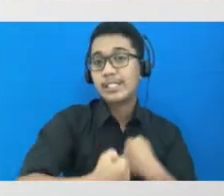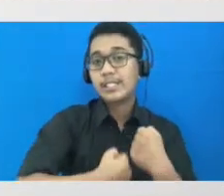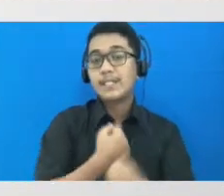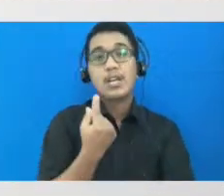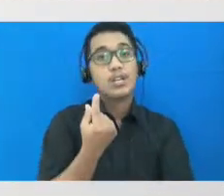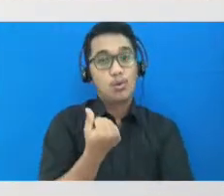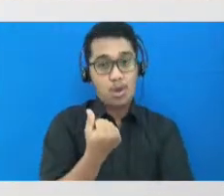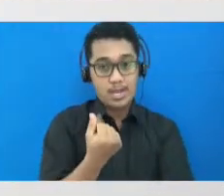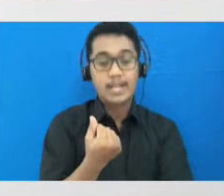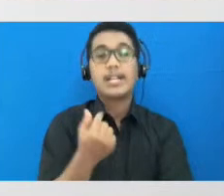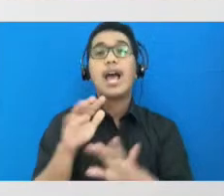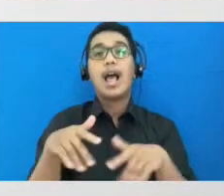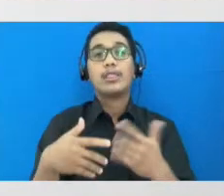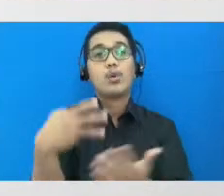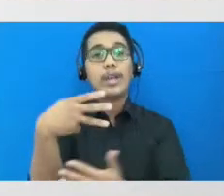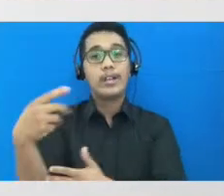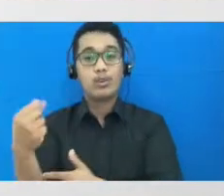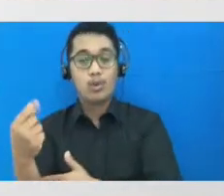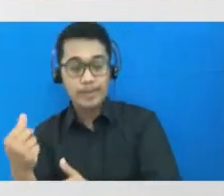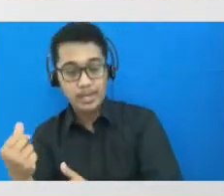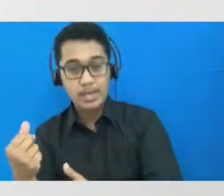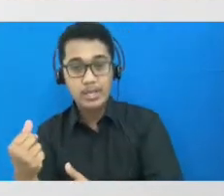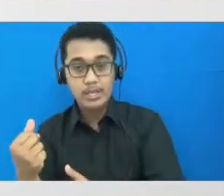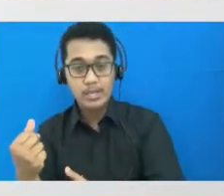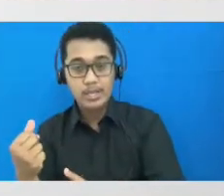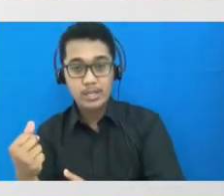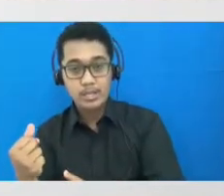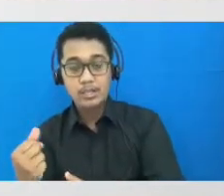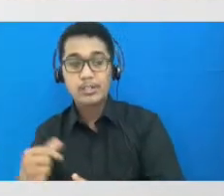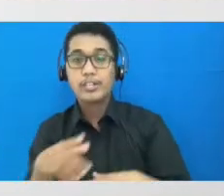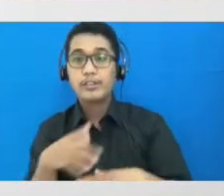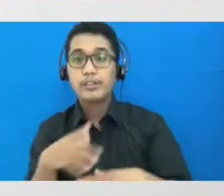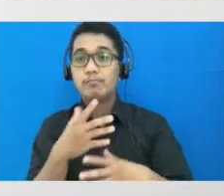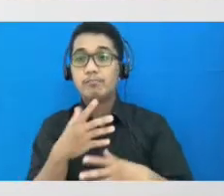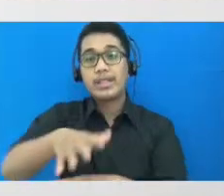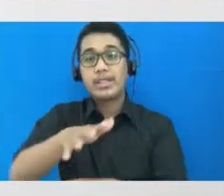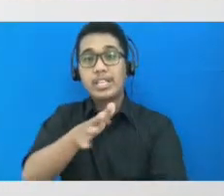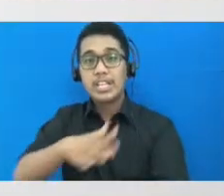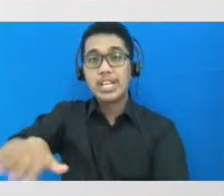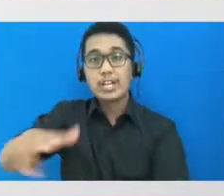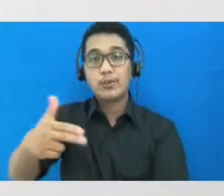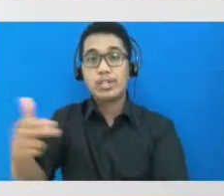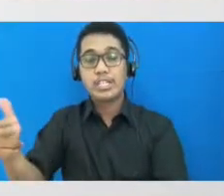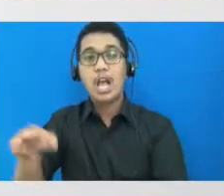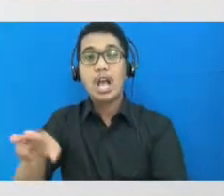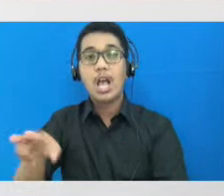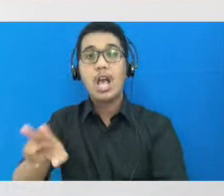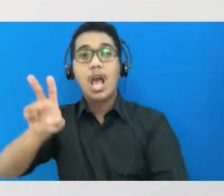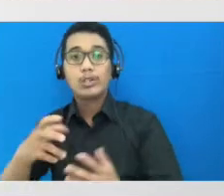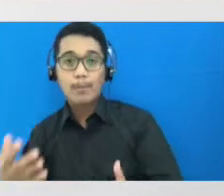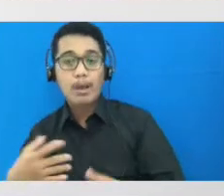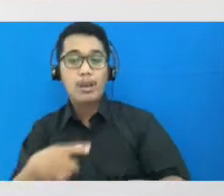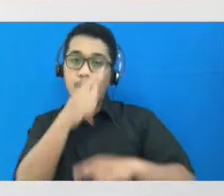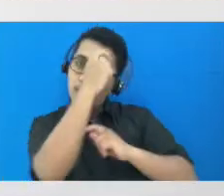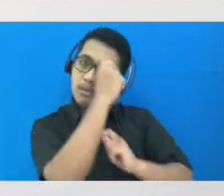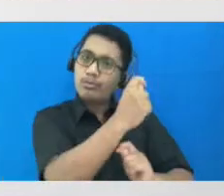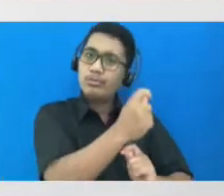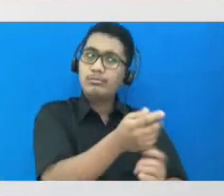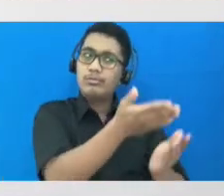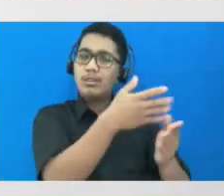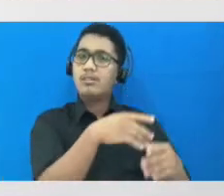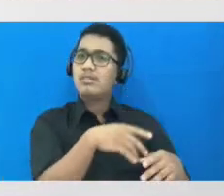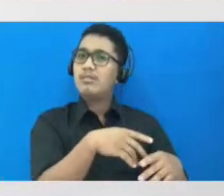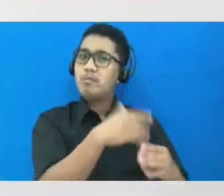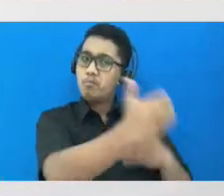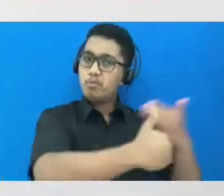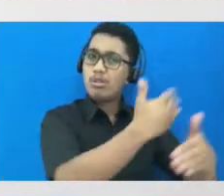finansial atau secara ekonomis di dalam teritori Indonesia, maka tunduk kepada ketentuan-ketentuan pendaftaran dan